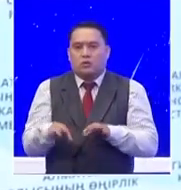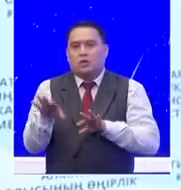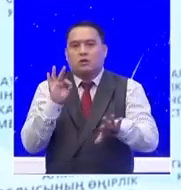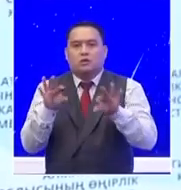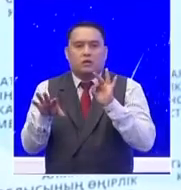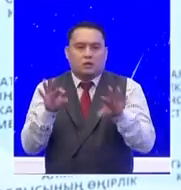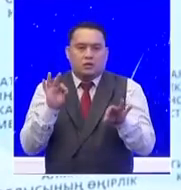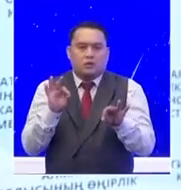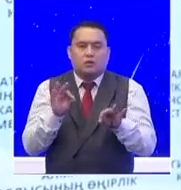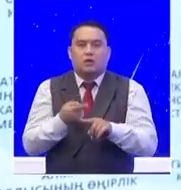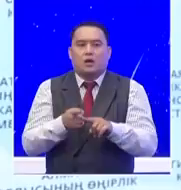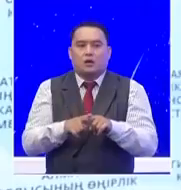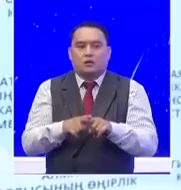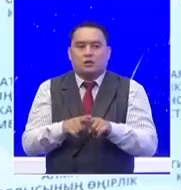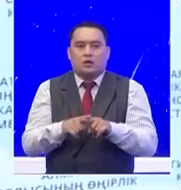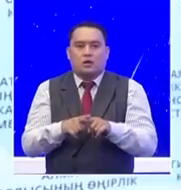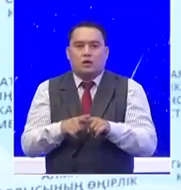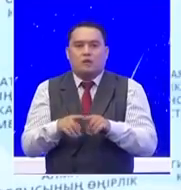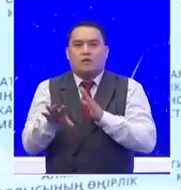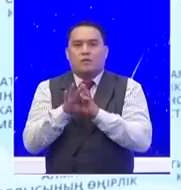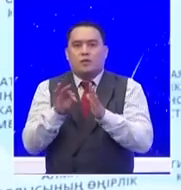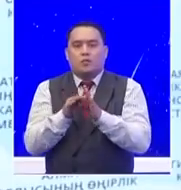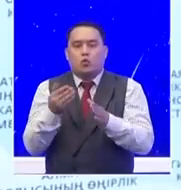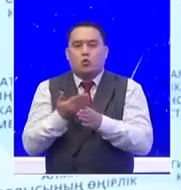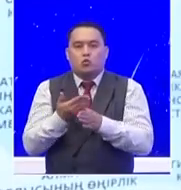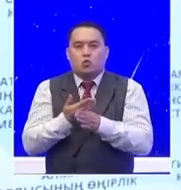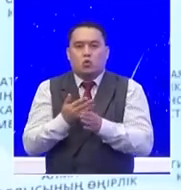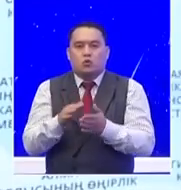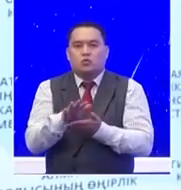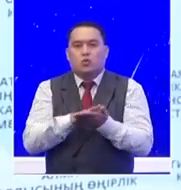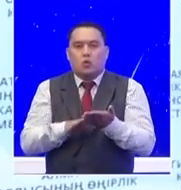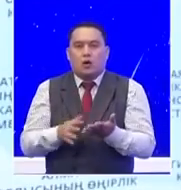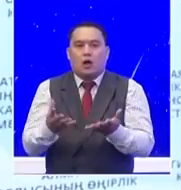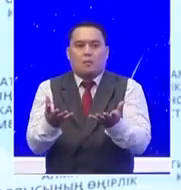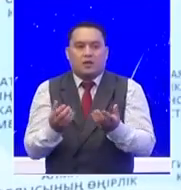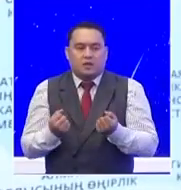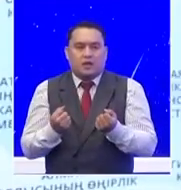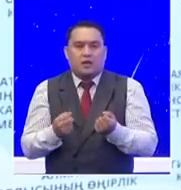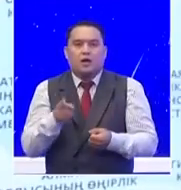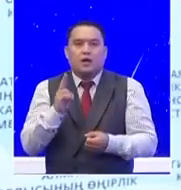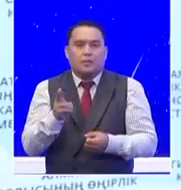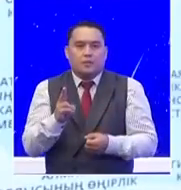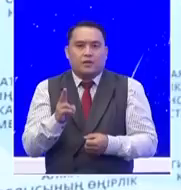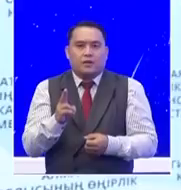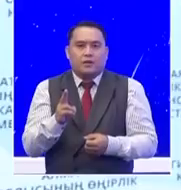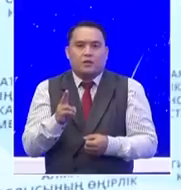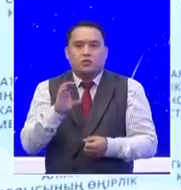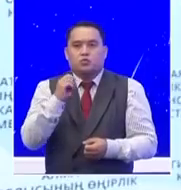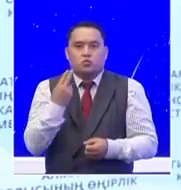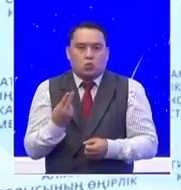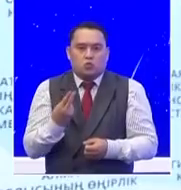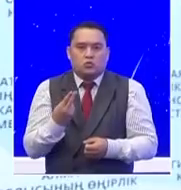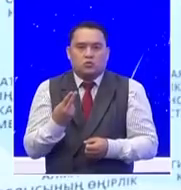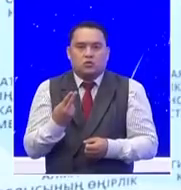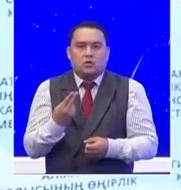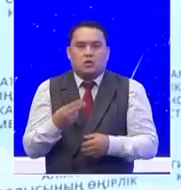жасайды. Тағы да бір ұяшығы бар, ол мұқтаж жандардың өтініш қабылдайтын. Ол жерде кімде-кім әлеуметтік жағдайы